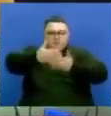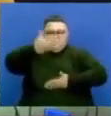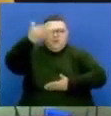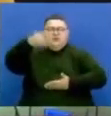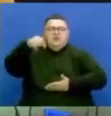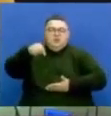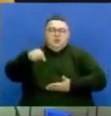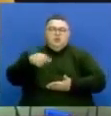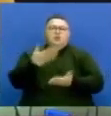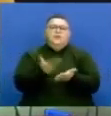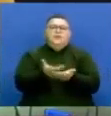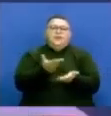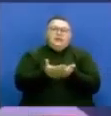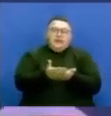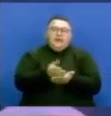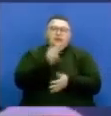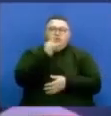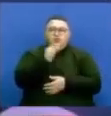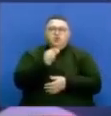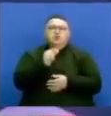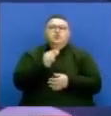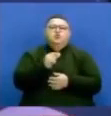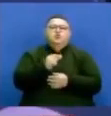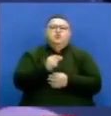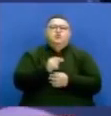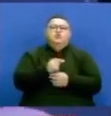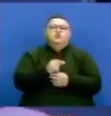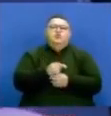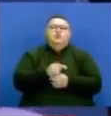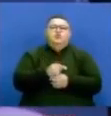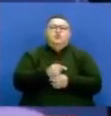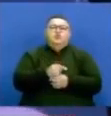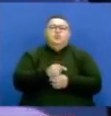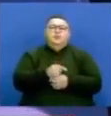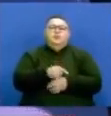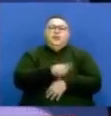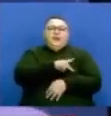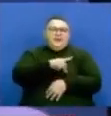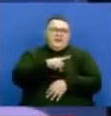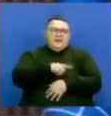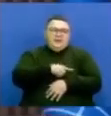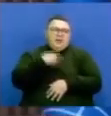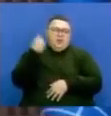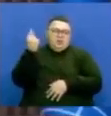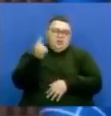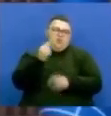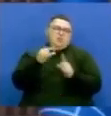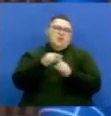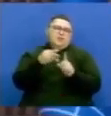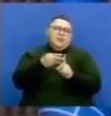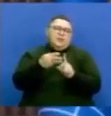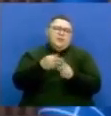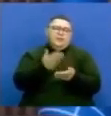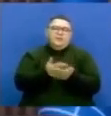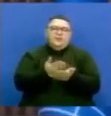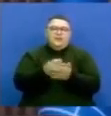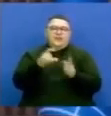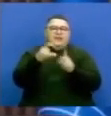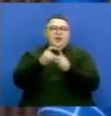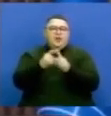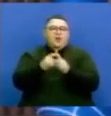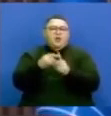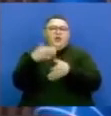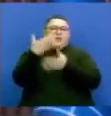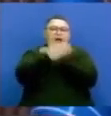meminta agar Majelis Umum PBB kembali meminta Dewan Keamanan untuk melakukan